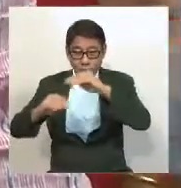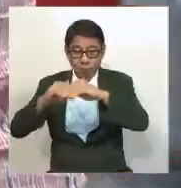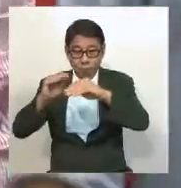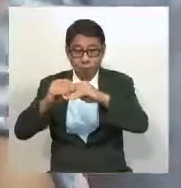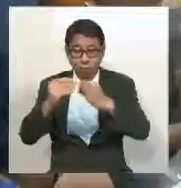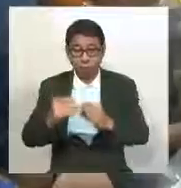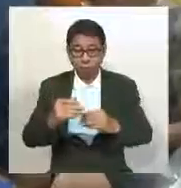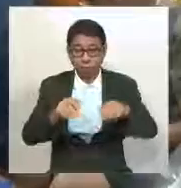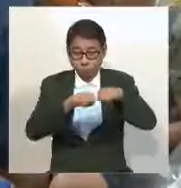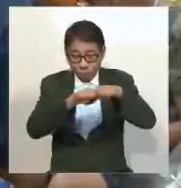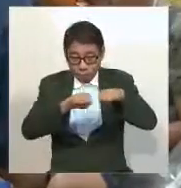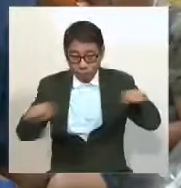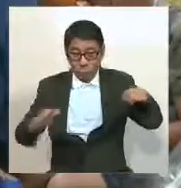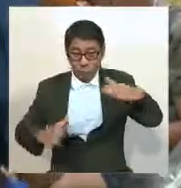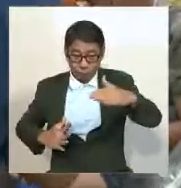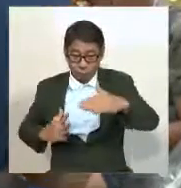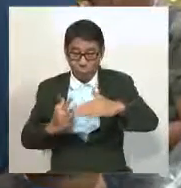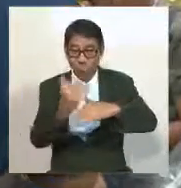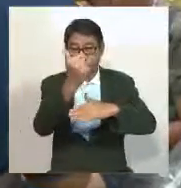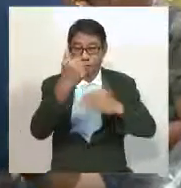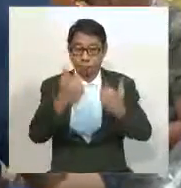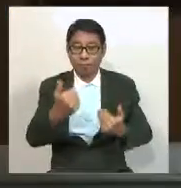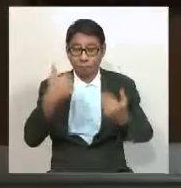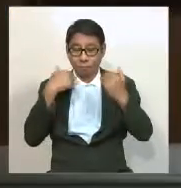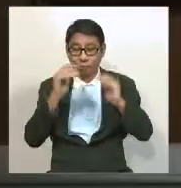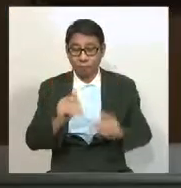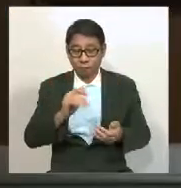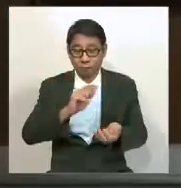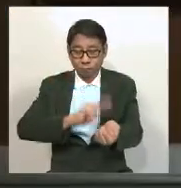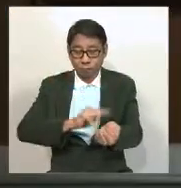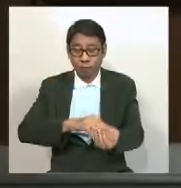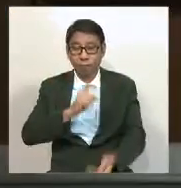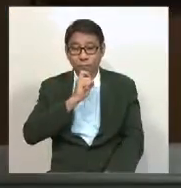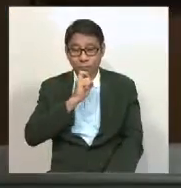ภาพผ่านมาตรฐาน GPP และมีเภสัชกรประจำร้านยาด้วยค่ะ